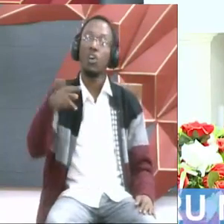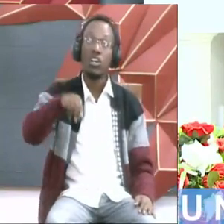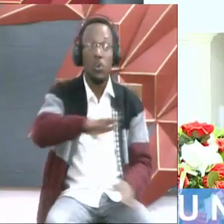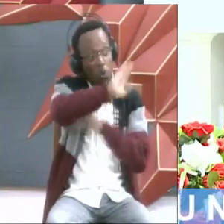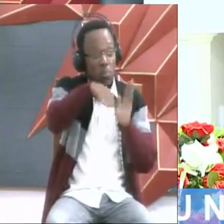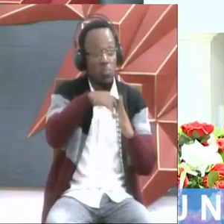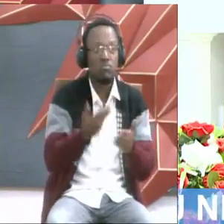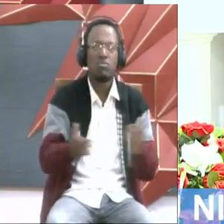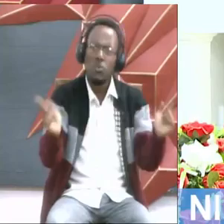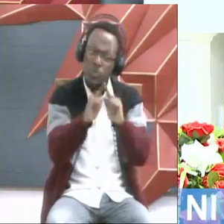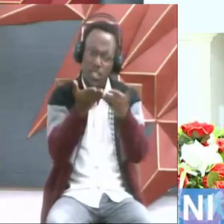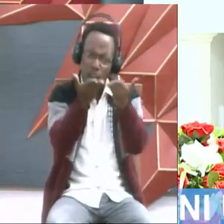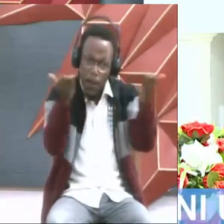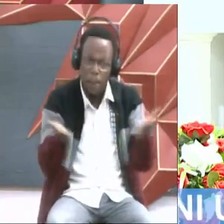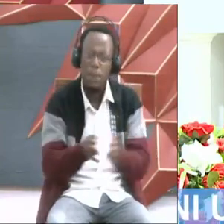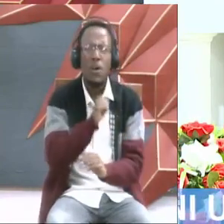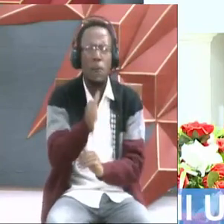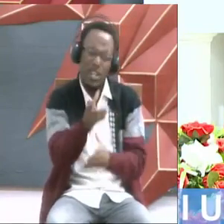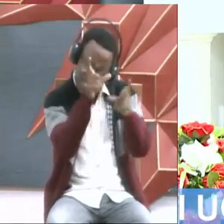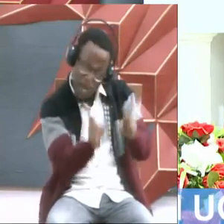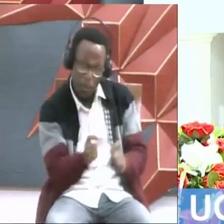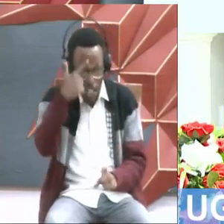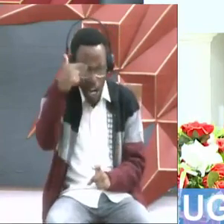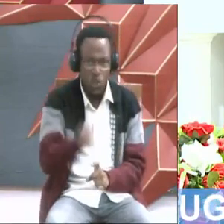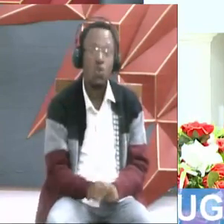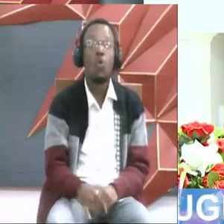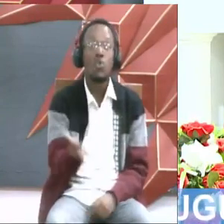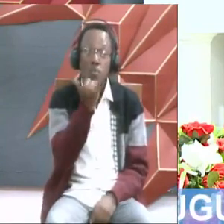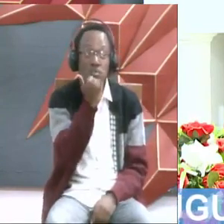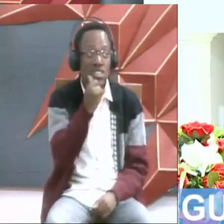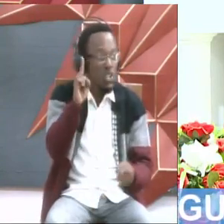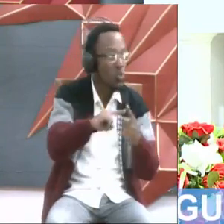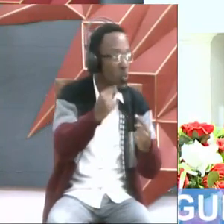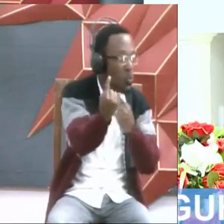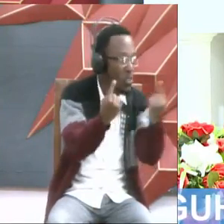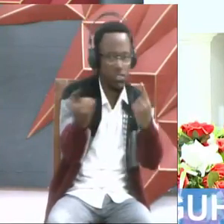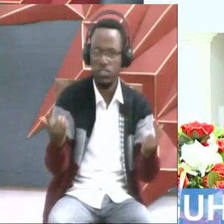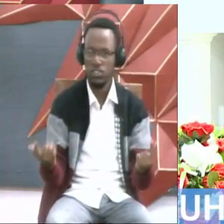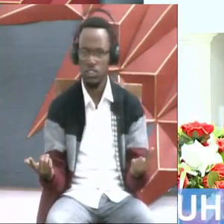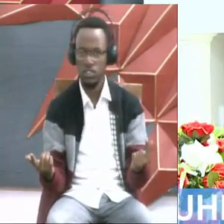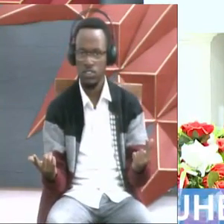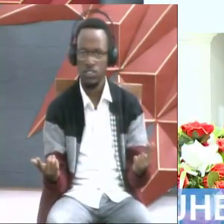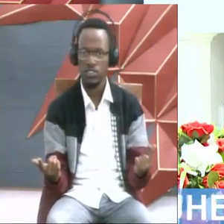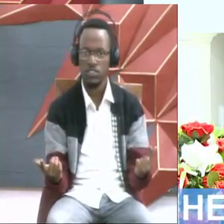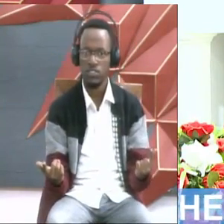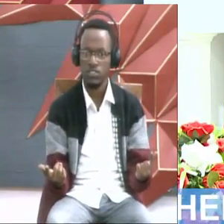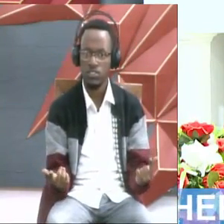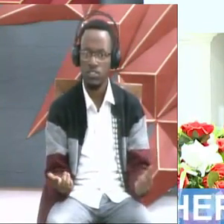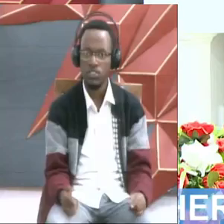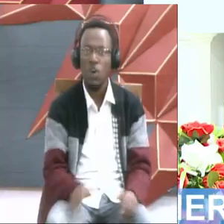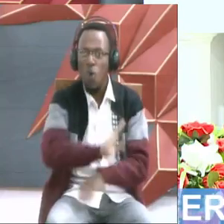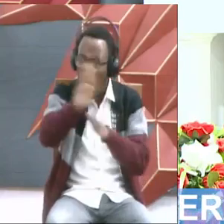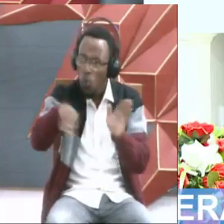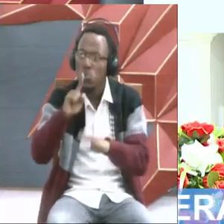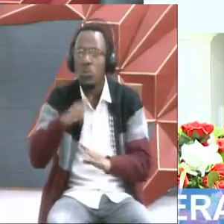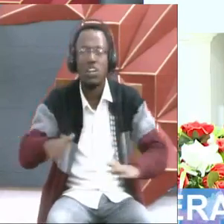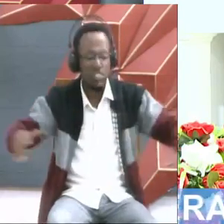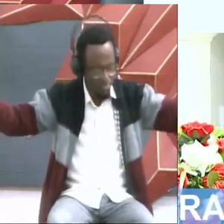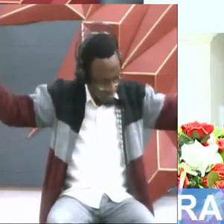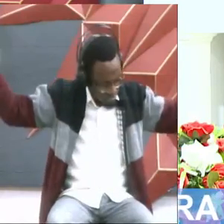hano atanu umwazikosa ku wundi mwese mbabwije kuri mwatarika amaboko mugahimbaza